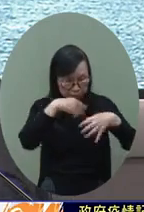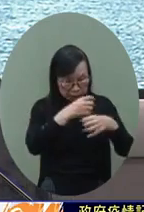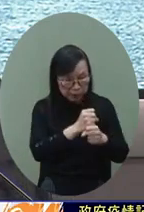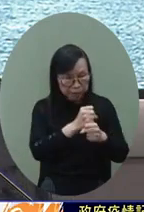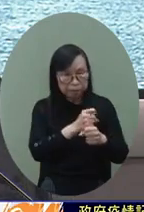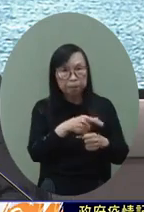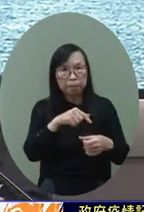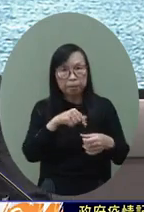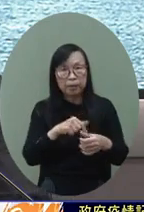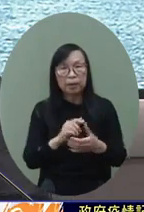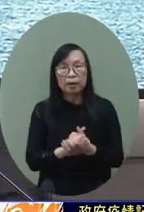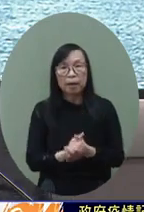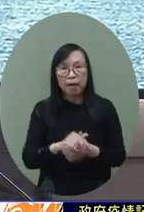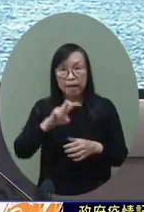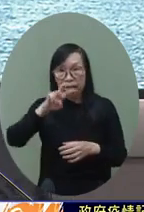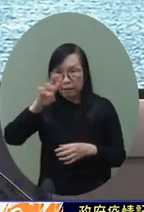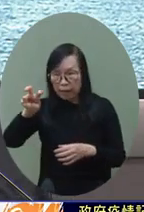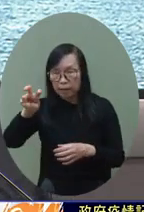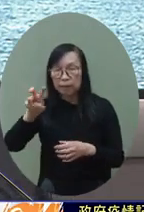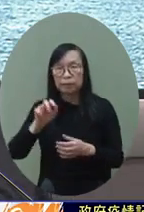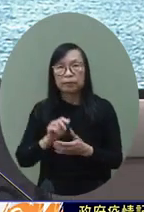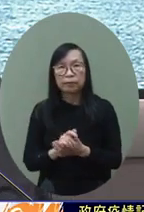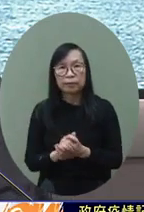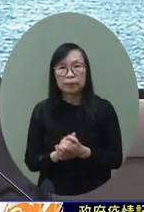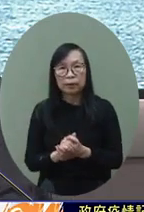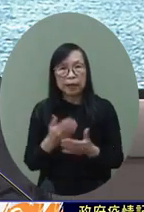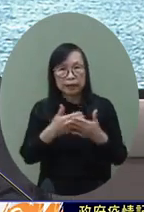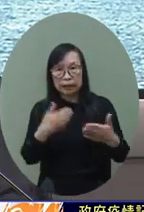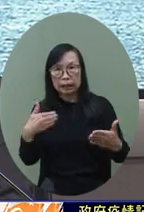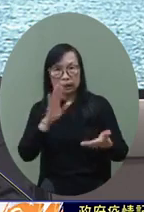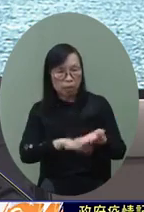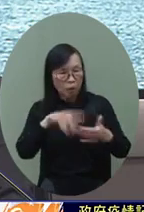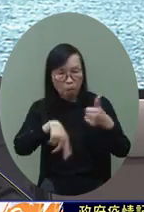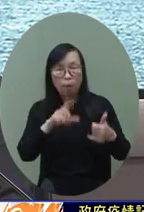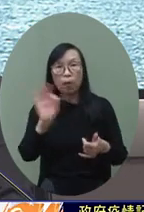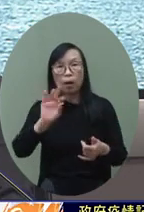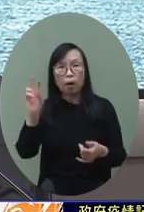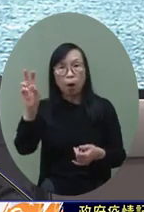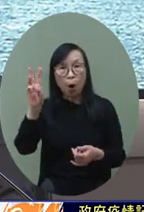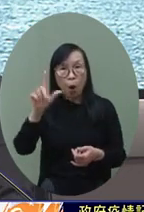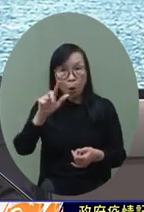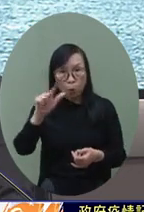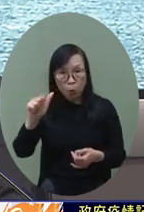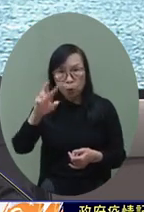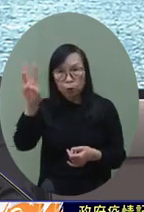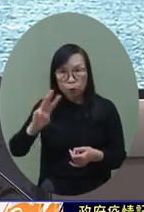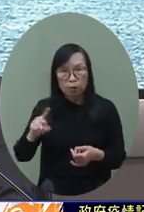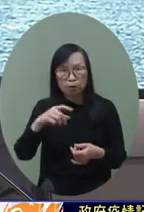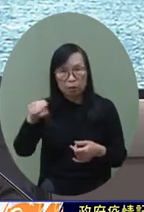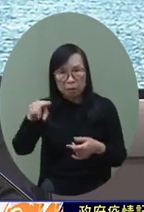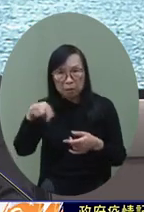研究當中，就發現到佢原本係冇個案，咁嗰個污水渠嗰度咧就有啲樣本係陽性咗